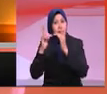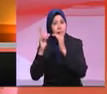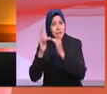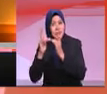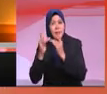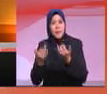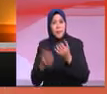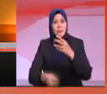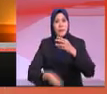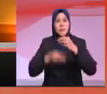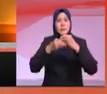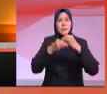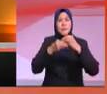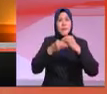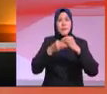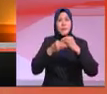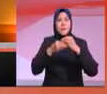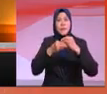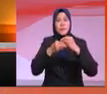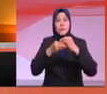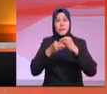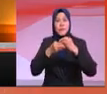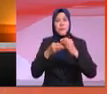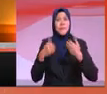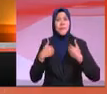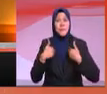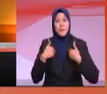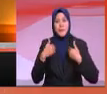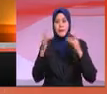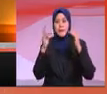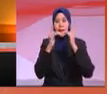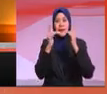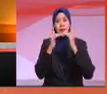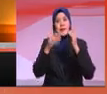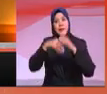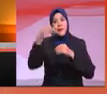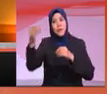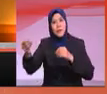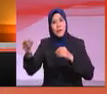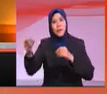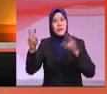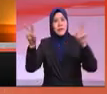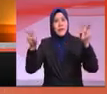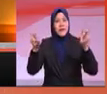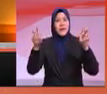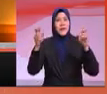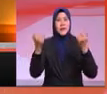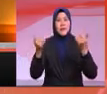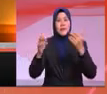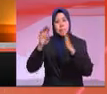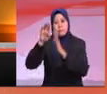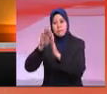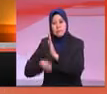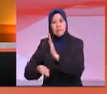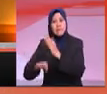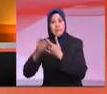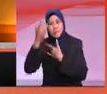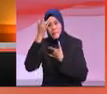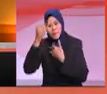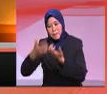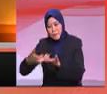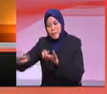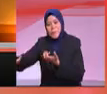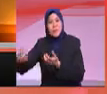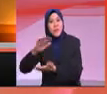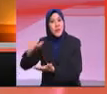Ditambah pula seperti dimaklumkan oleh Tan Sri DG tadi, kita ada katil-katil di luar yang kita panggil Low Risk Treating and Quarantine